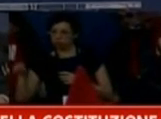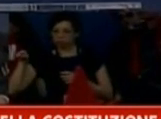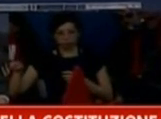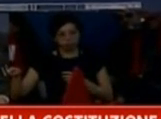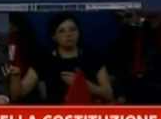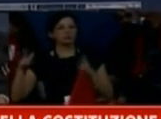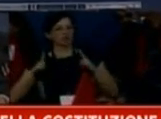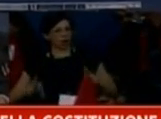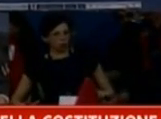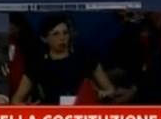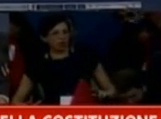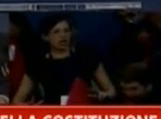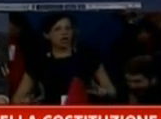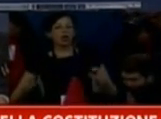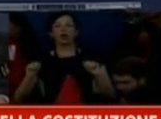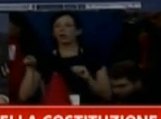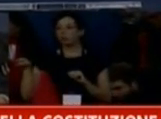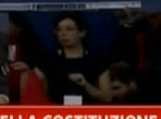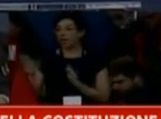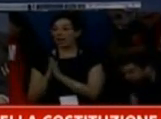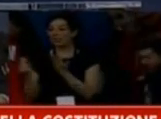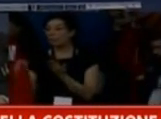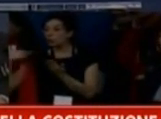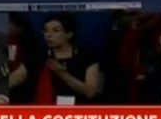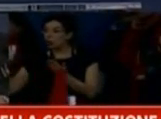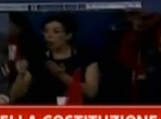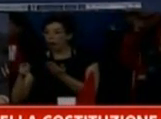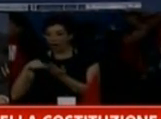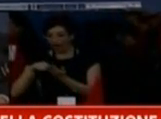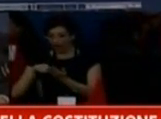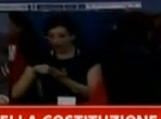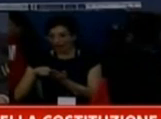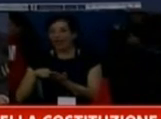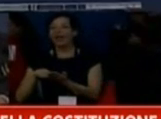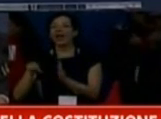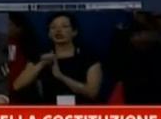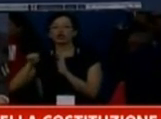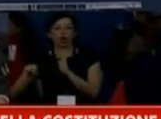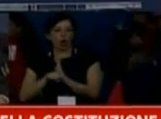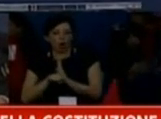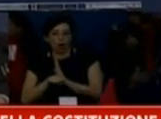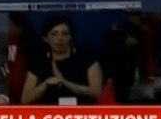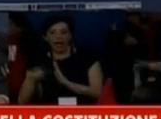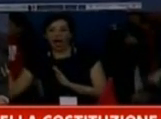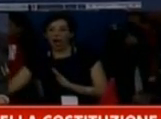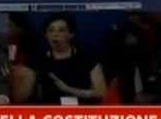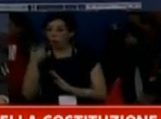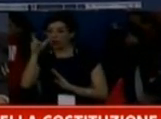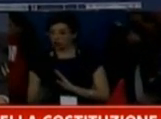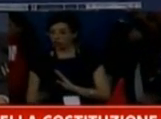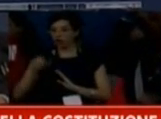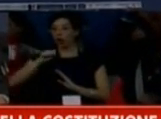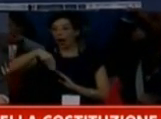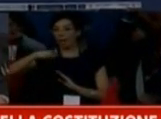l'autore del libro che ha raccontato la storia dell'omicidio Ambrosoli, che sta molto a cuore a molti di